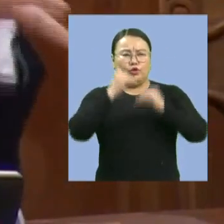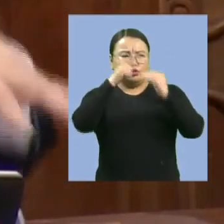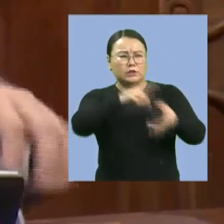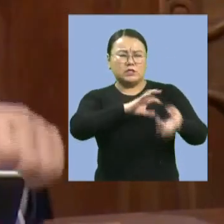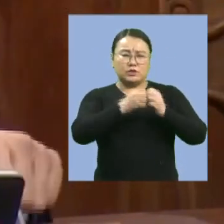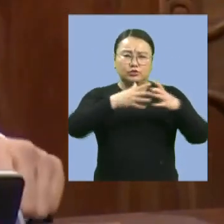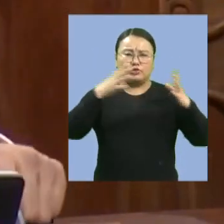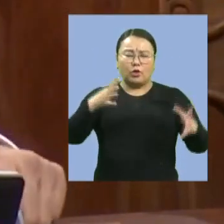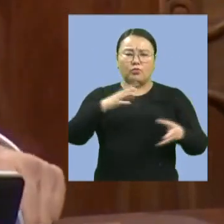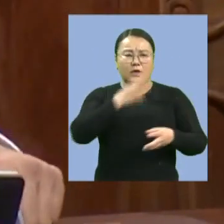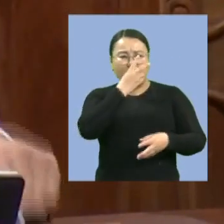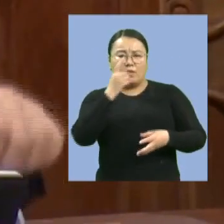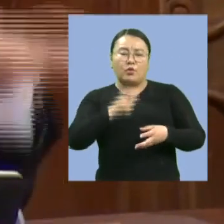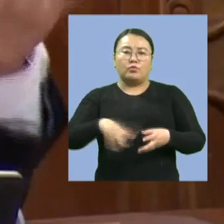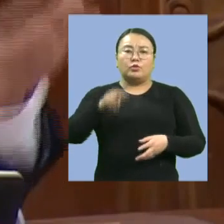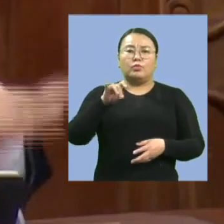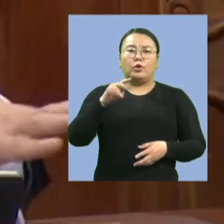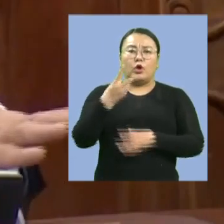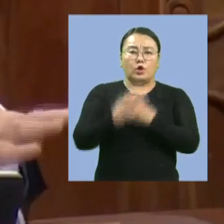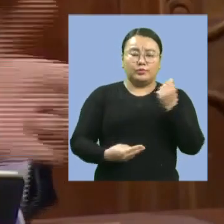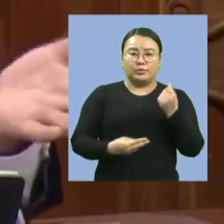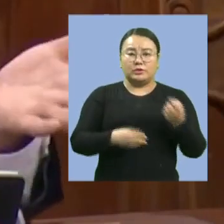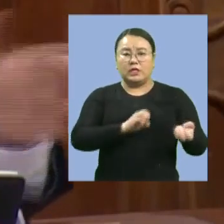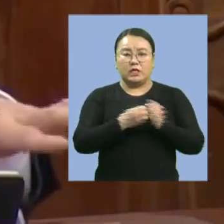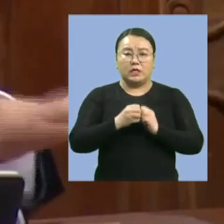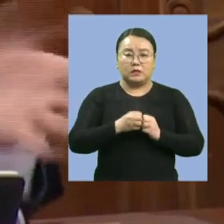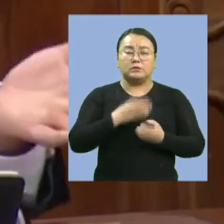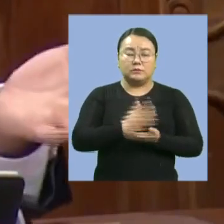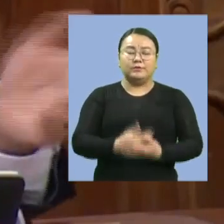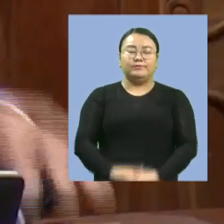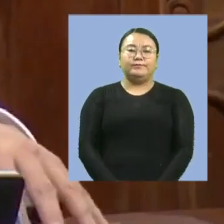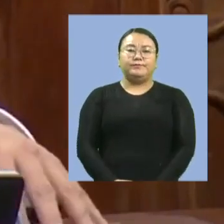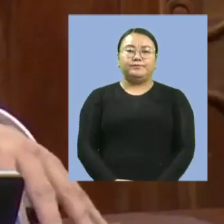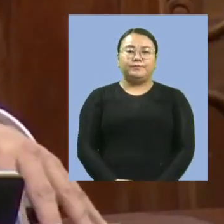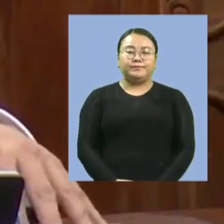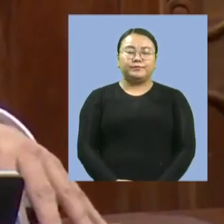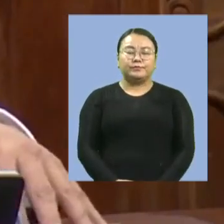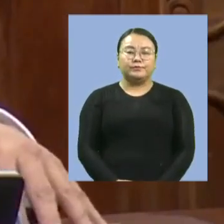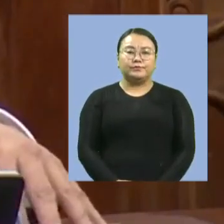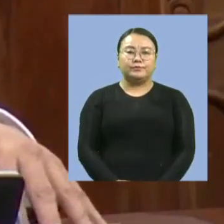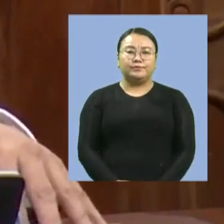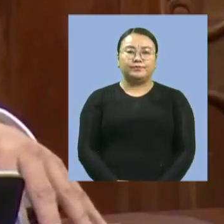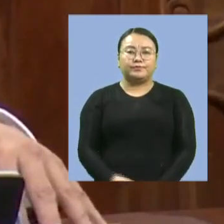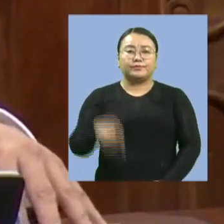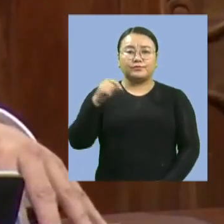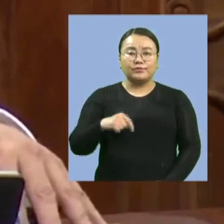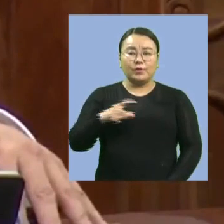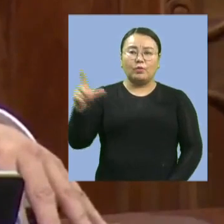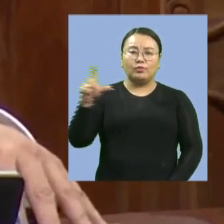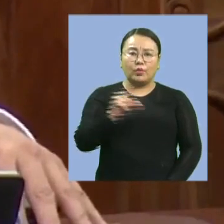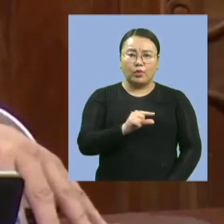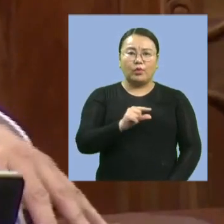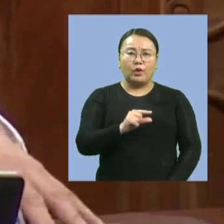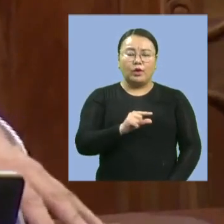хөгжлийг томоор нь хардаг ийм хүмүүс уг нь орж ирэх гэж бид нар энэ пропорционал тогтолцоо, хожимог тогтолцоог оруулж иж байгаа шүү дээ. Уг нь бол ач холбогдол нь өмнө дээр байж.